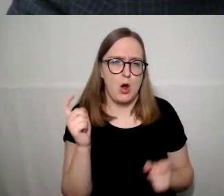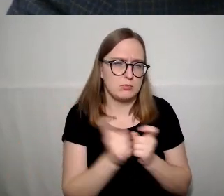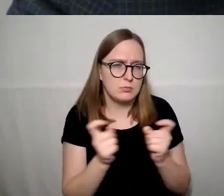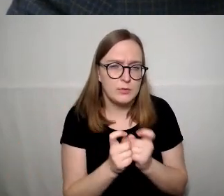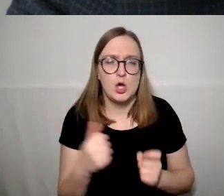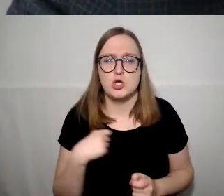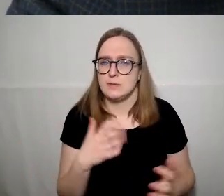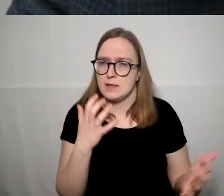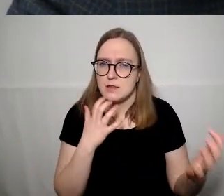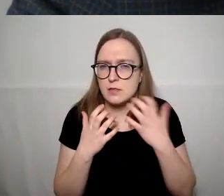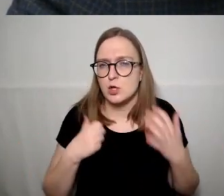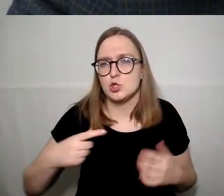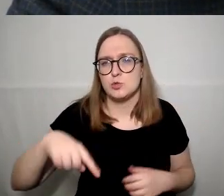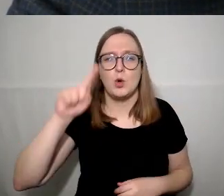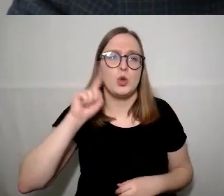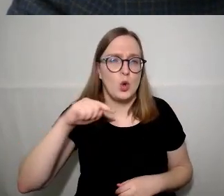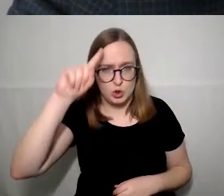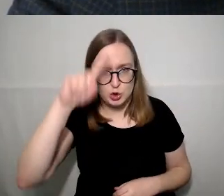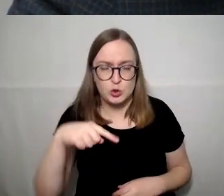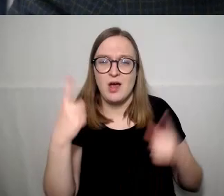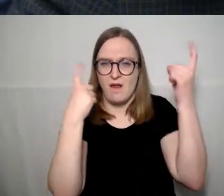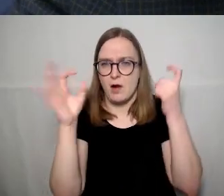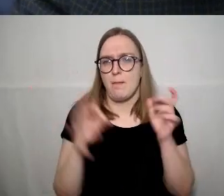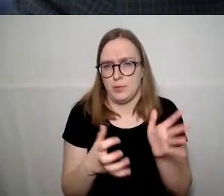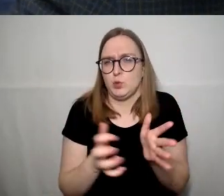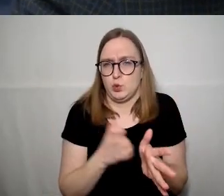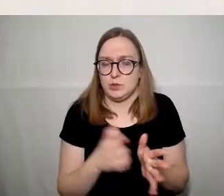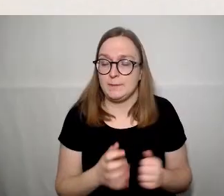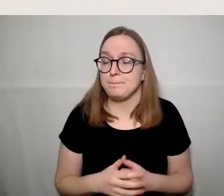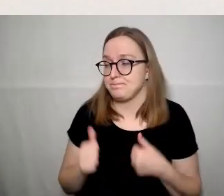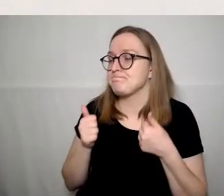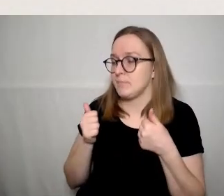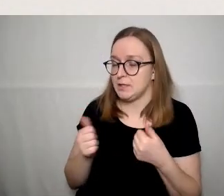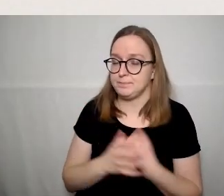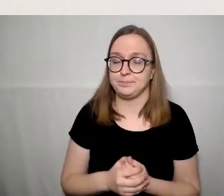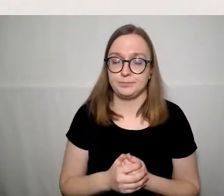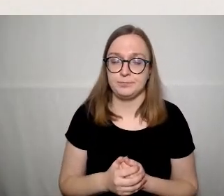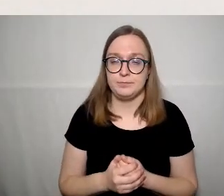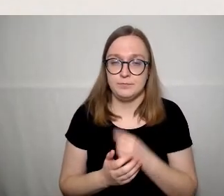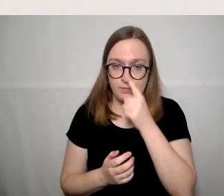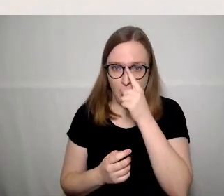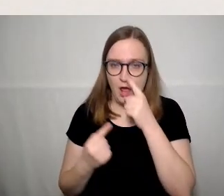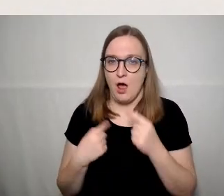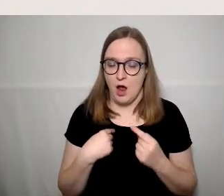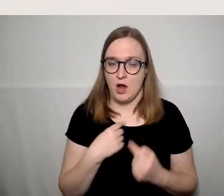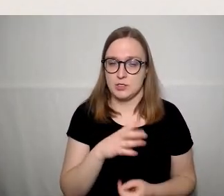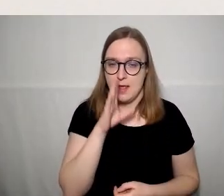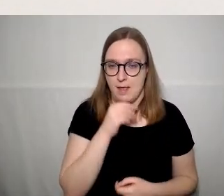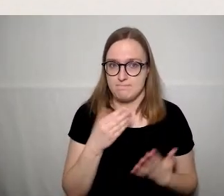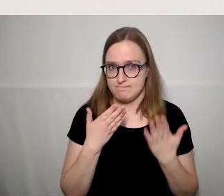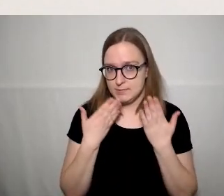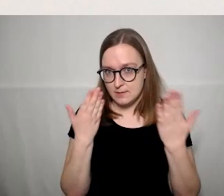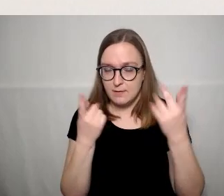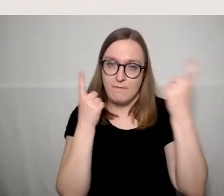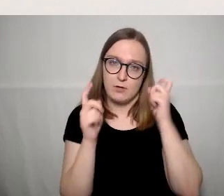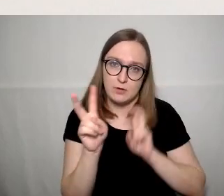nori žinoti ir tos informacijos tikrai nepakanka. Gerai, ką man pavyko rasti